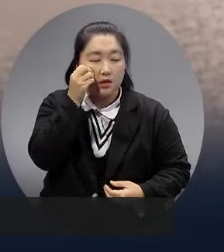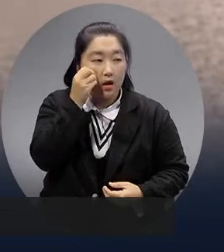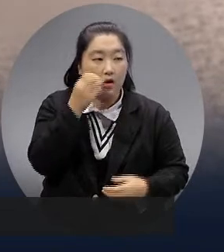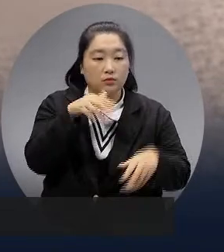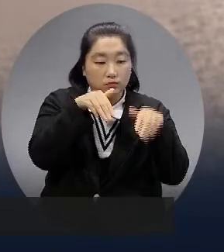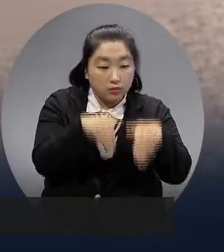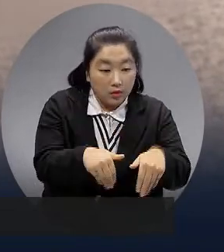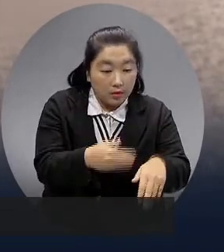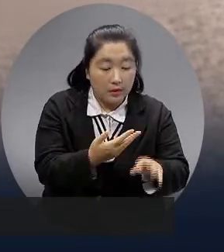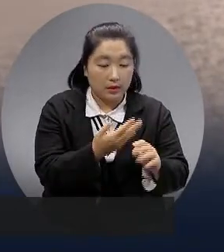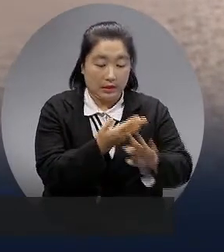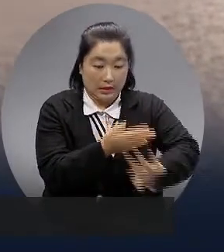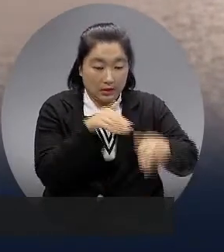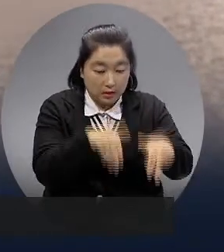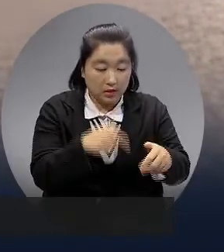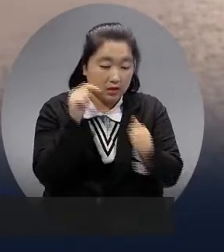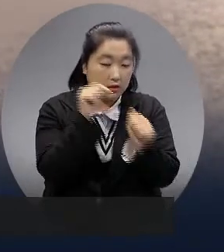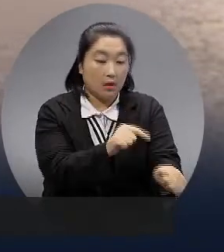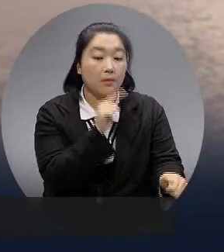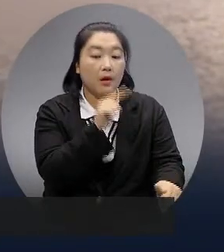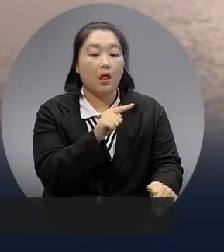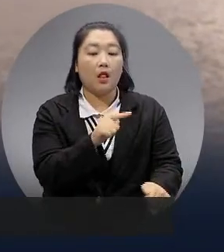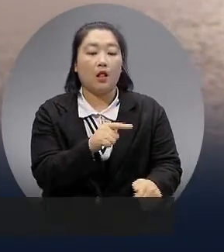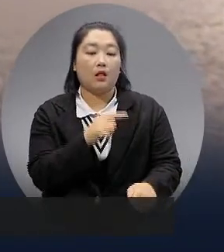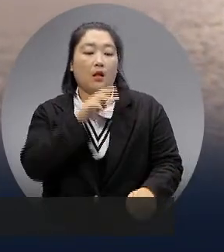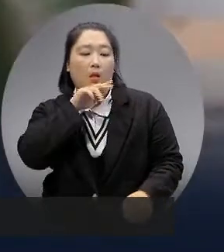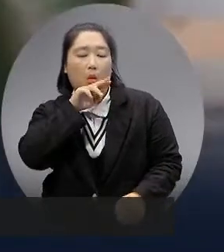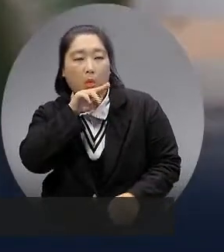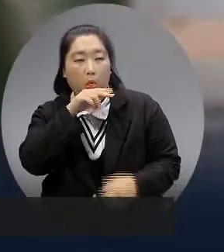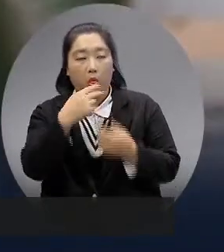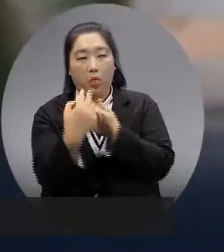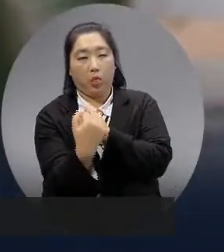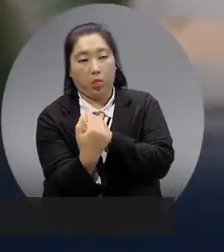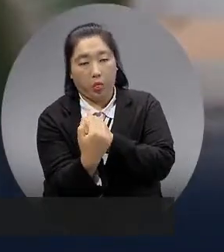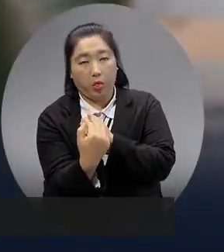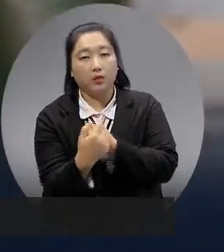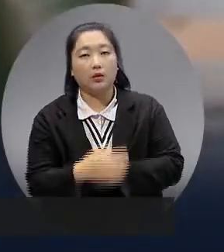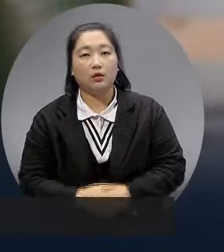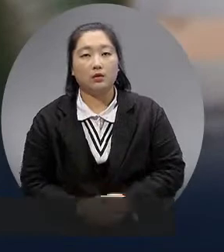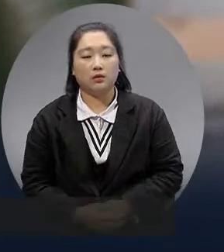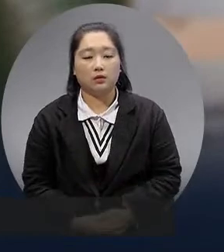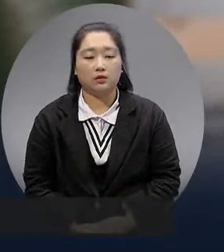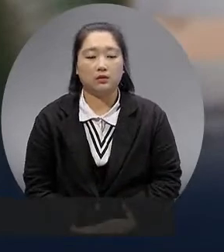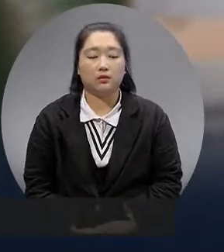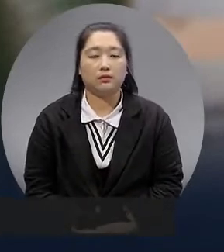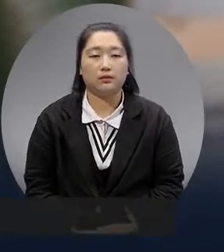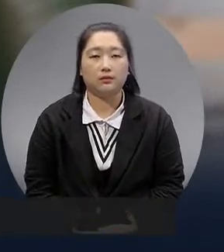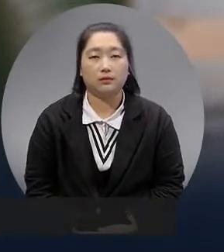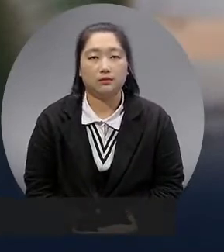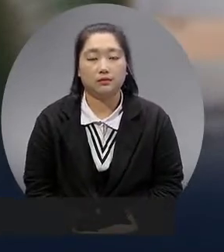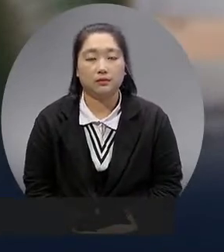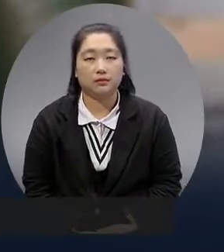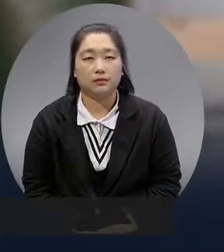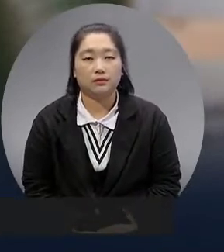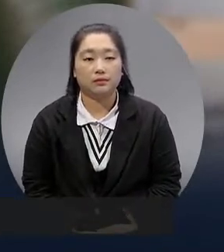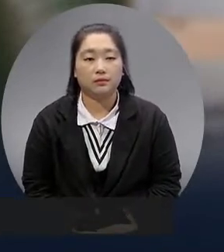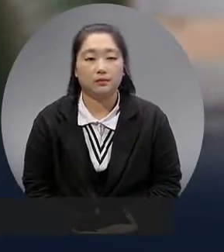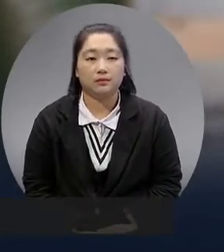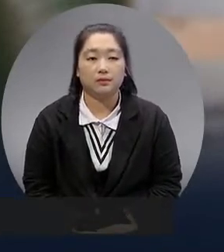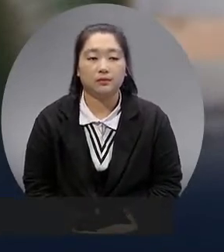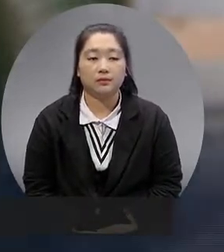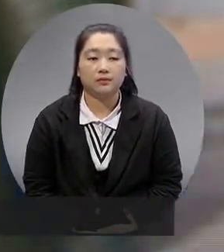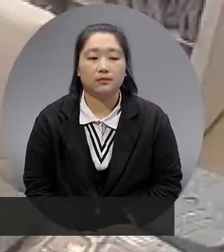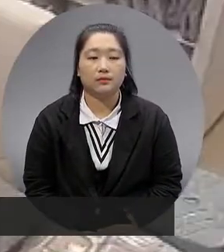하고. 부하 직원들한테 지시하는 말도 하고 진짜 한마디로 말하면 혼을 쏙 빼놓는 것처럼